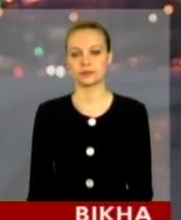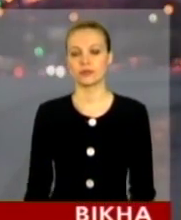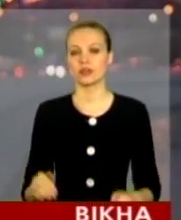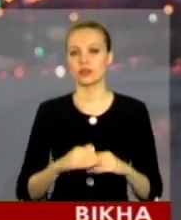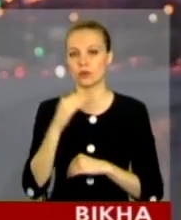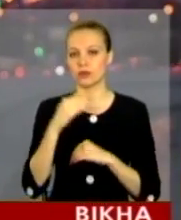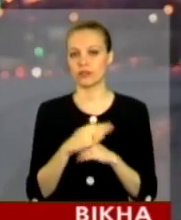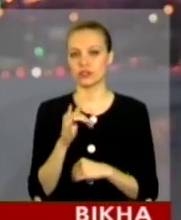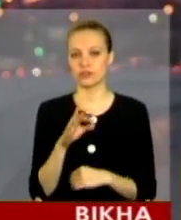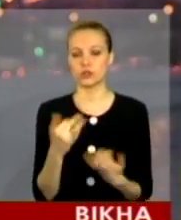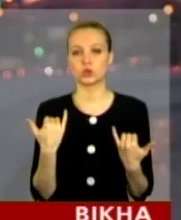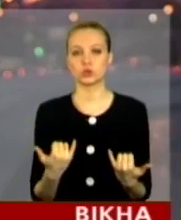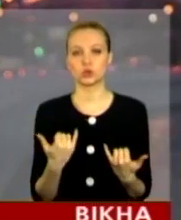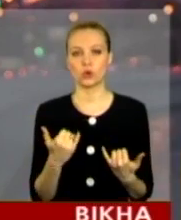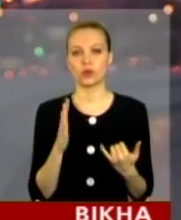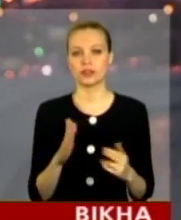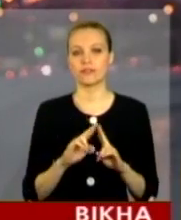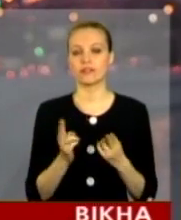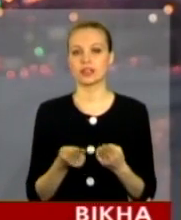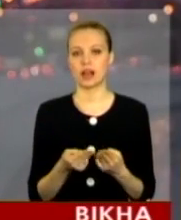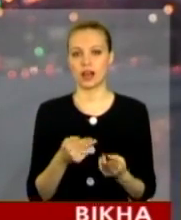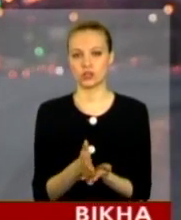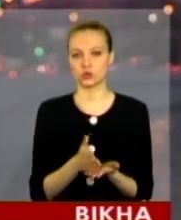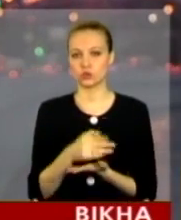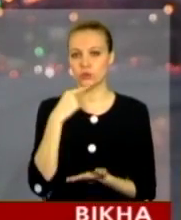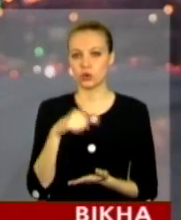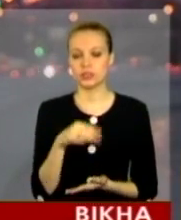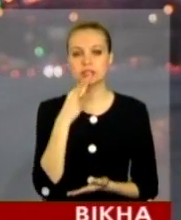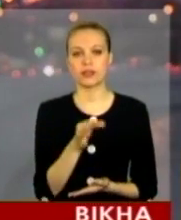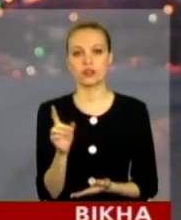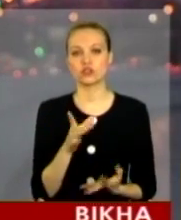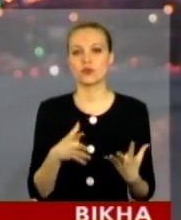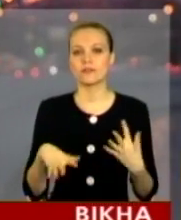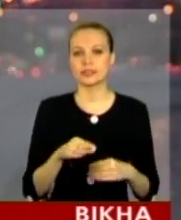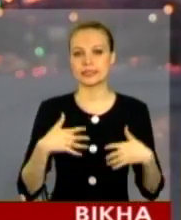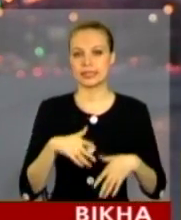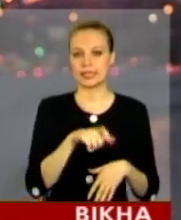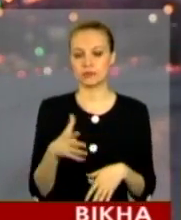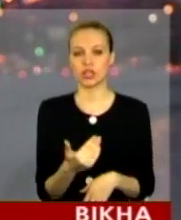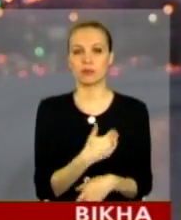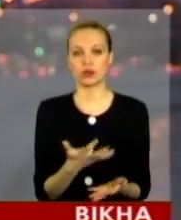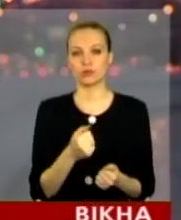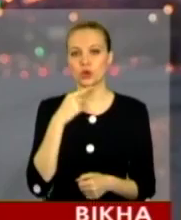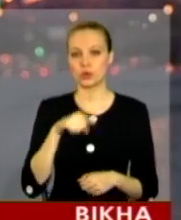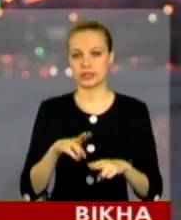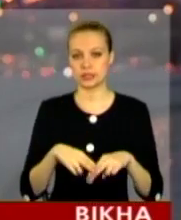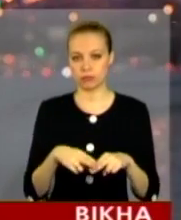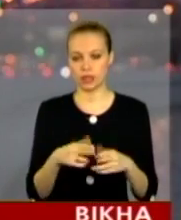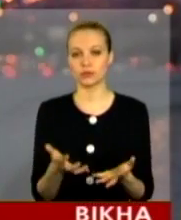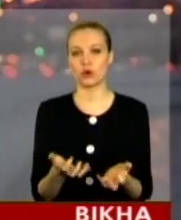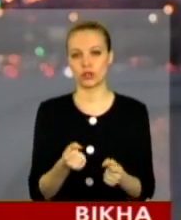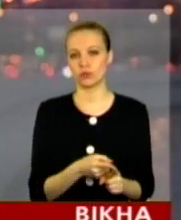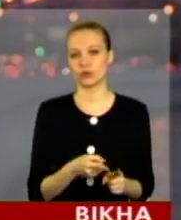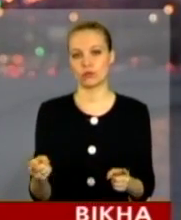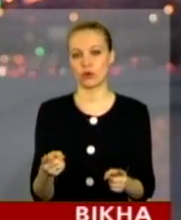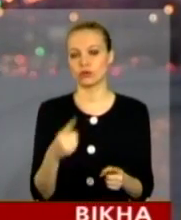Добрий вечір, Віто. Сьогодні у Федеральній міграційній службі Росії заявили, що усі кримці, які бажають отримати російського паспорта, отримають його